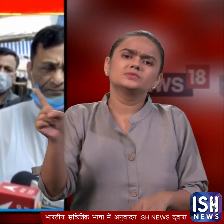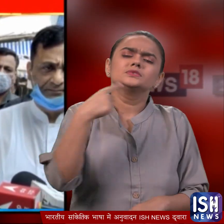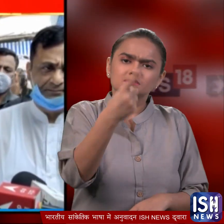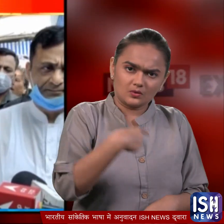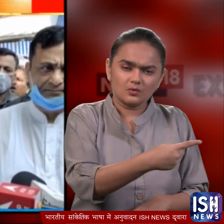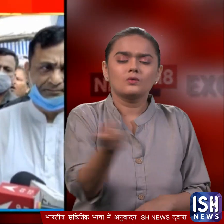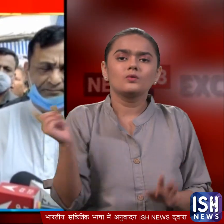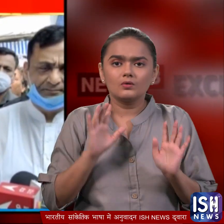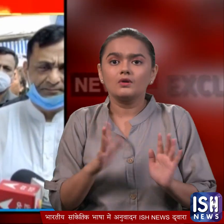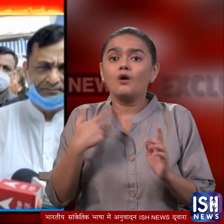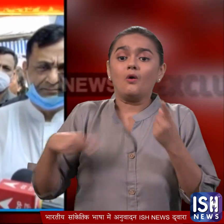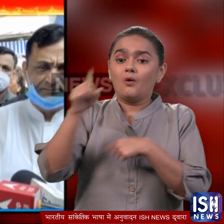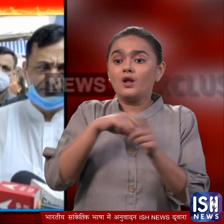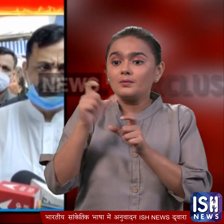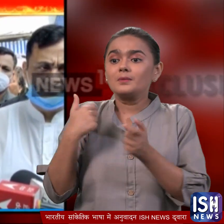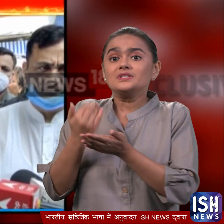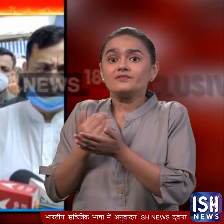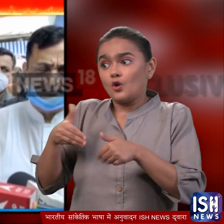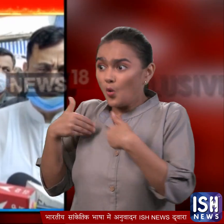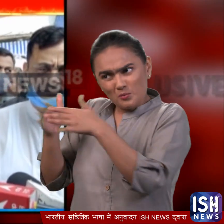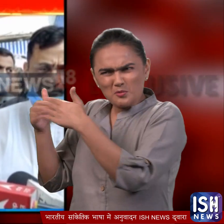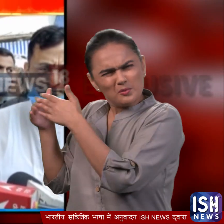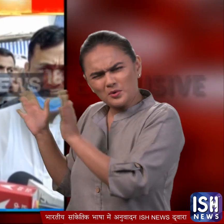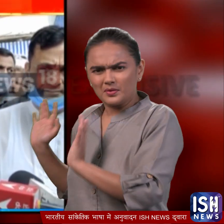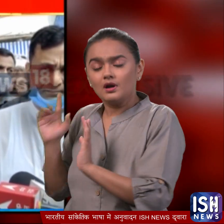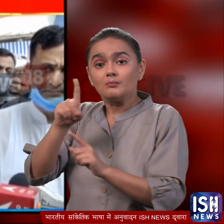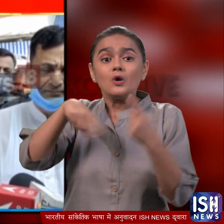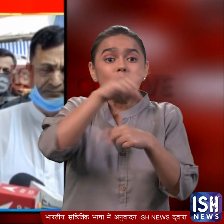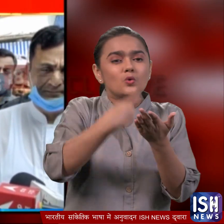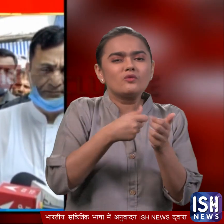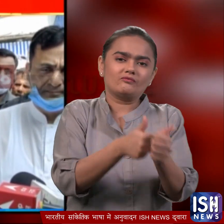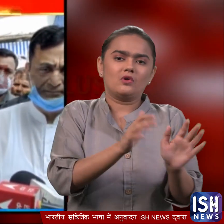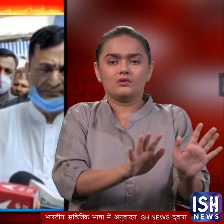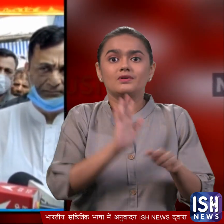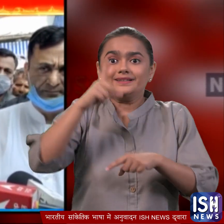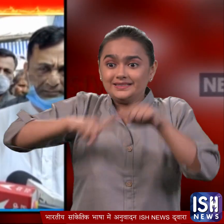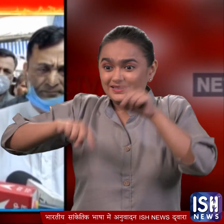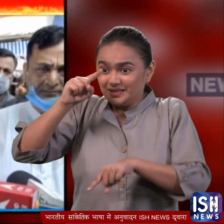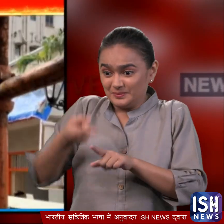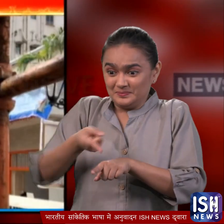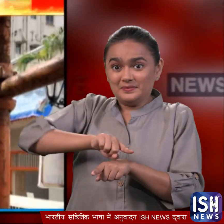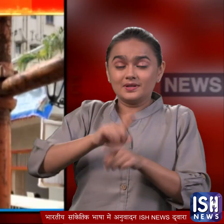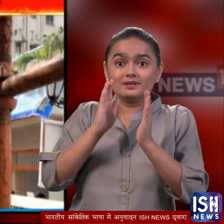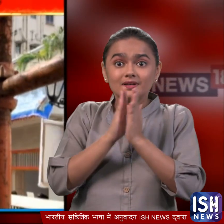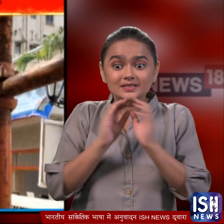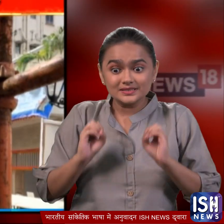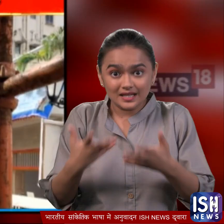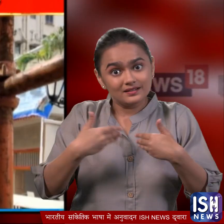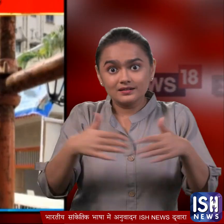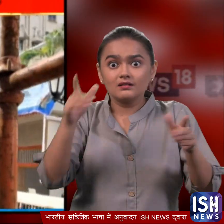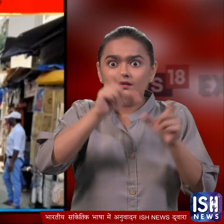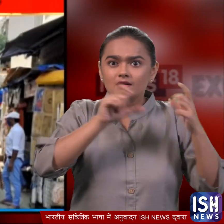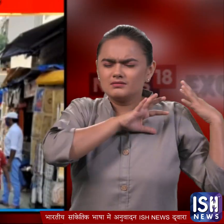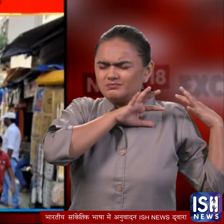कोविड प्रोटोकॉल का पालन करें, ताकि हम सभी चीजें खोल रहे हैं, कोविड भी नियंत्रित रहे। नवरात्र के पहले दिन